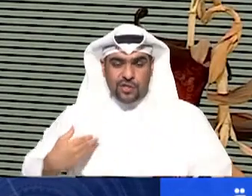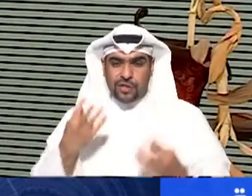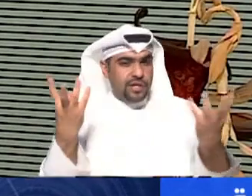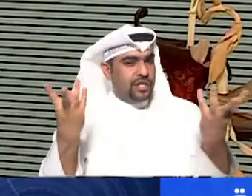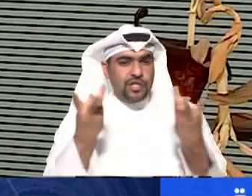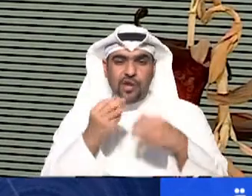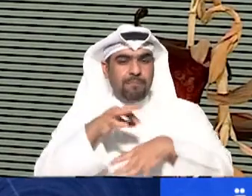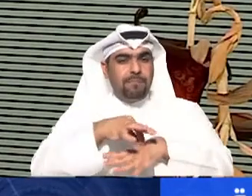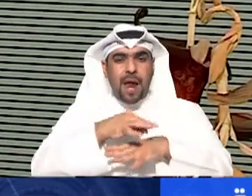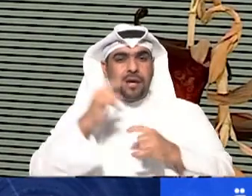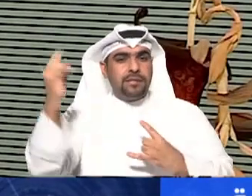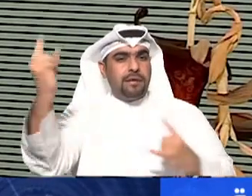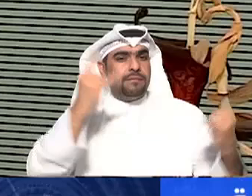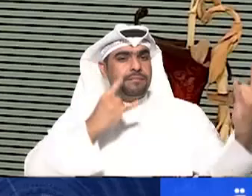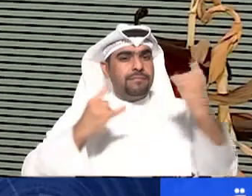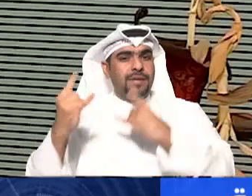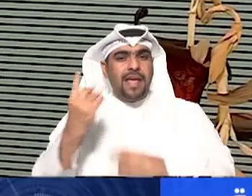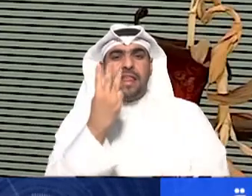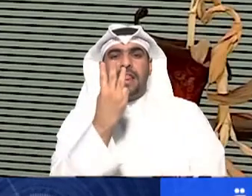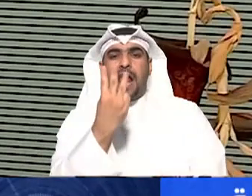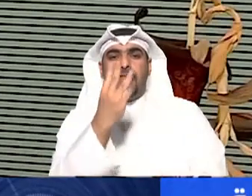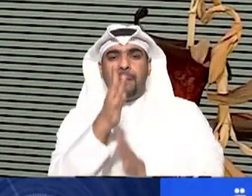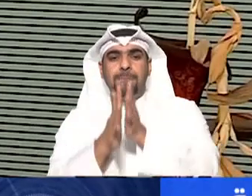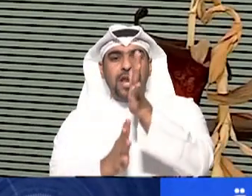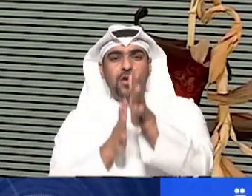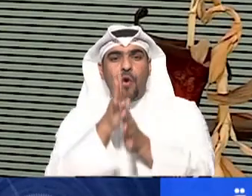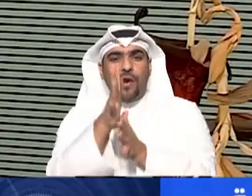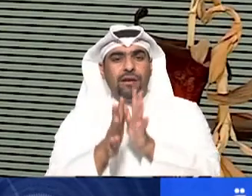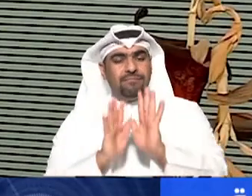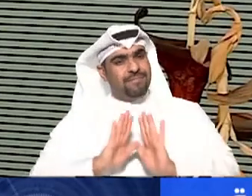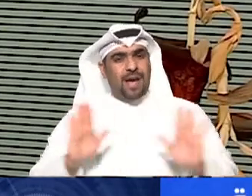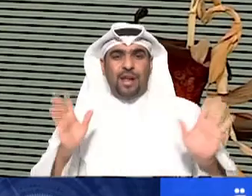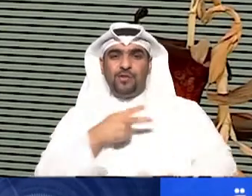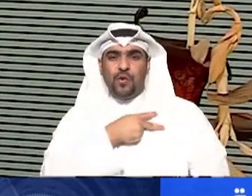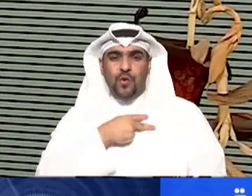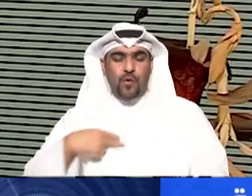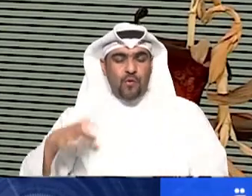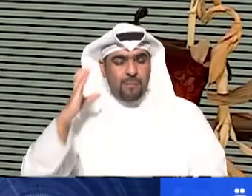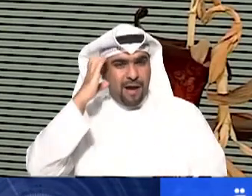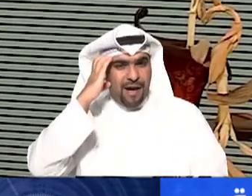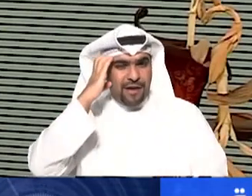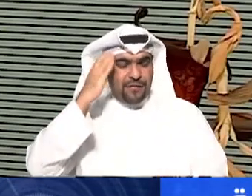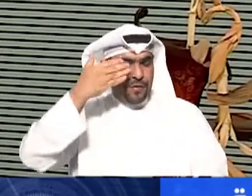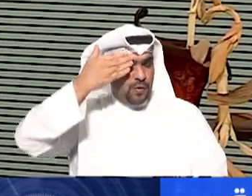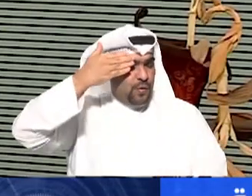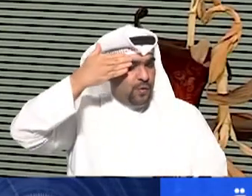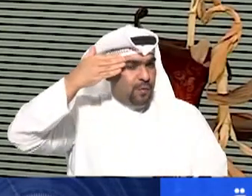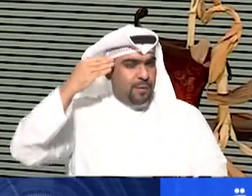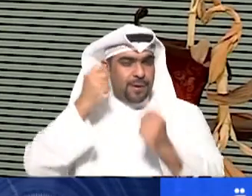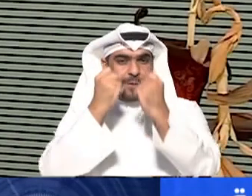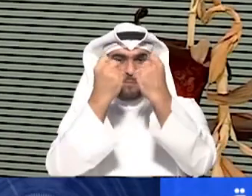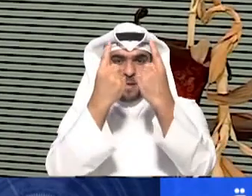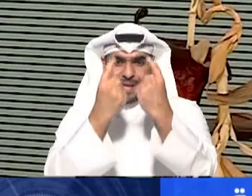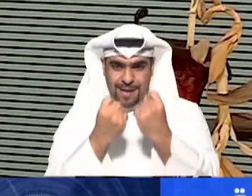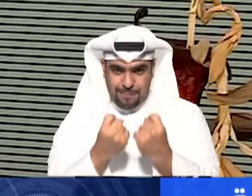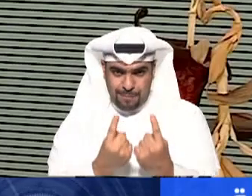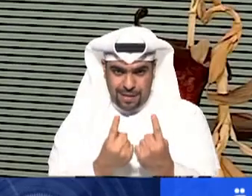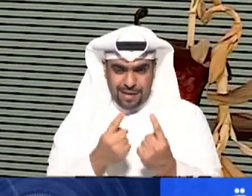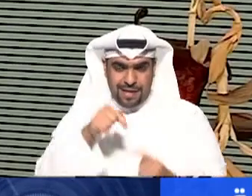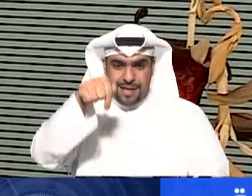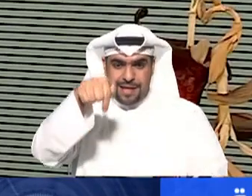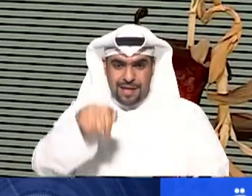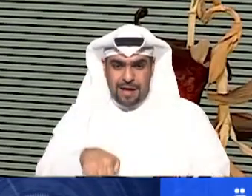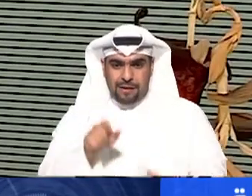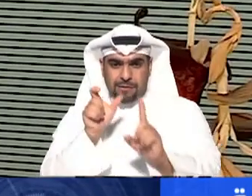أن تدير هذه الحشود. ومرت أيضا هناك بعض الوبائيات سواء في كورونا الشرق الأوسط أو في إيبولا أو